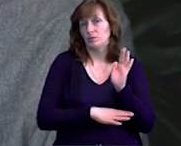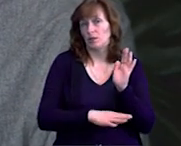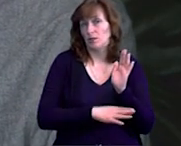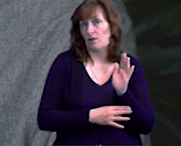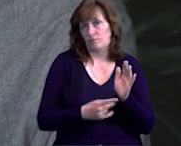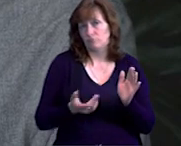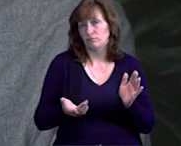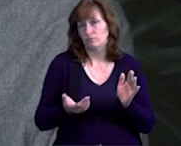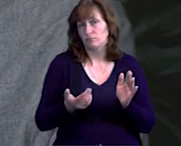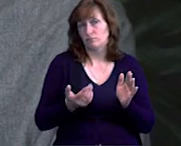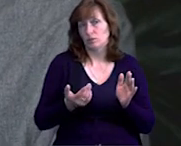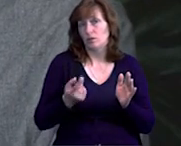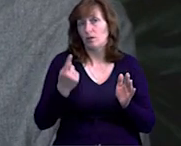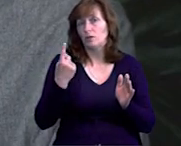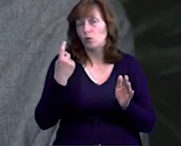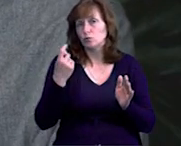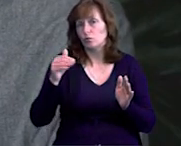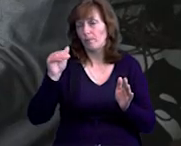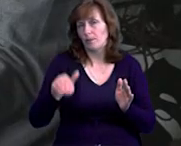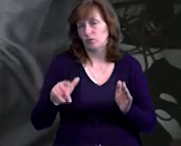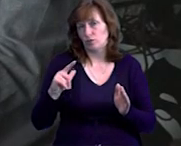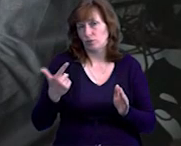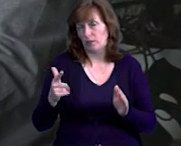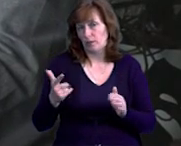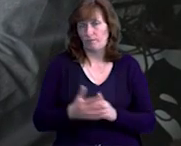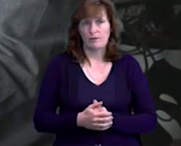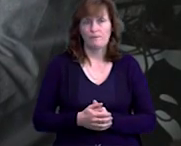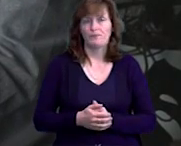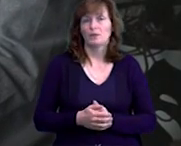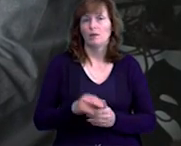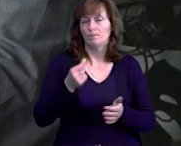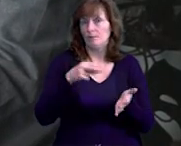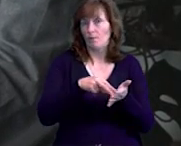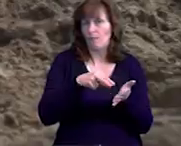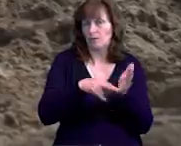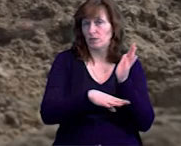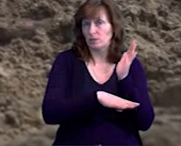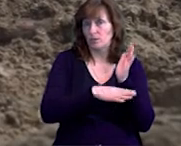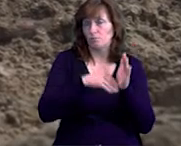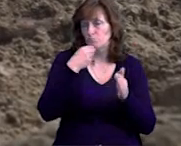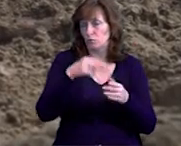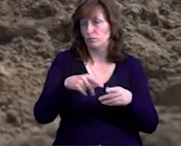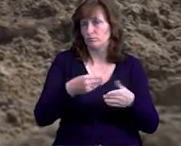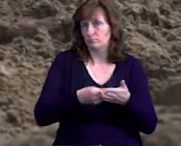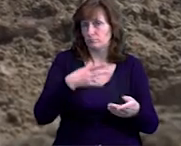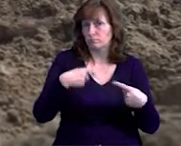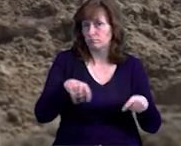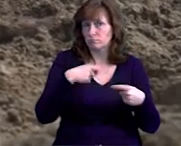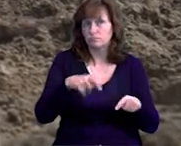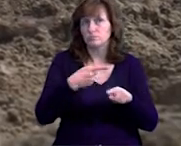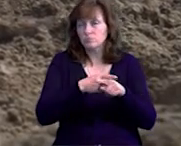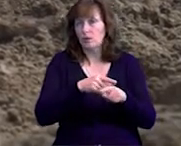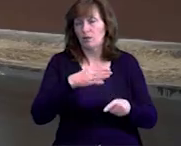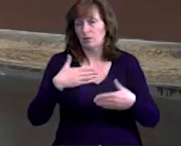вартість цих дерев мені невідомо, але це сотні-сотні тисяч гривень. Вартість дерева збільшується щороку, каже Сергій. Адже з віком воно виробляє більше кисню,